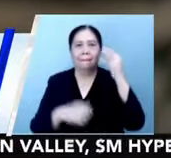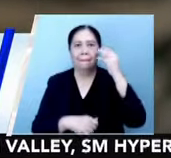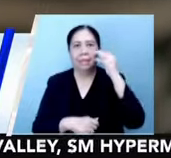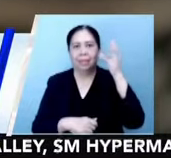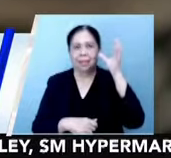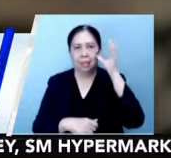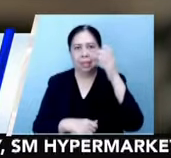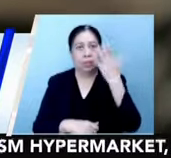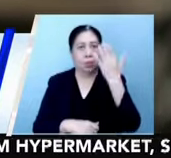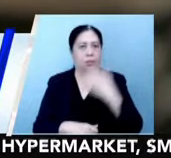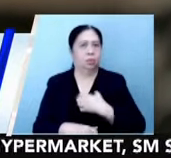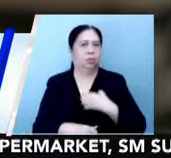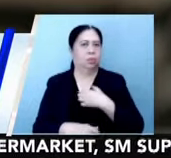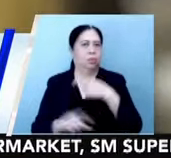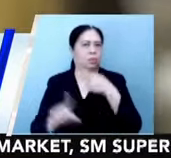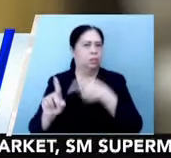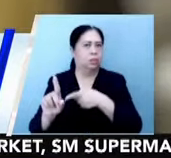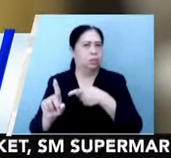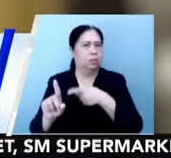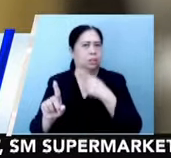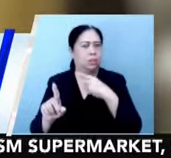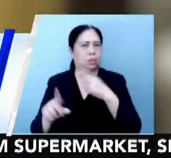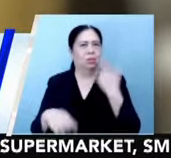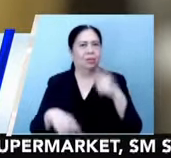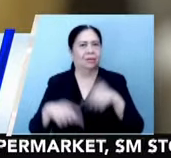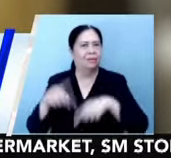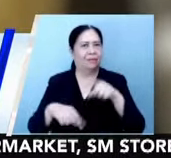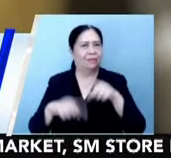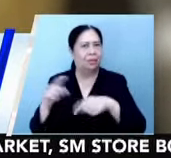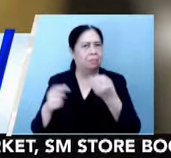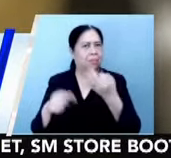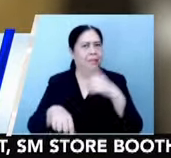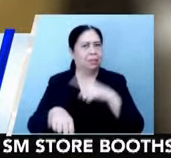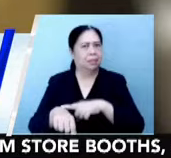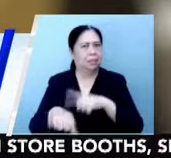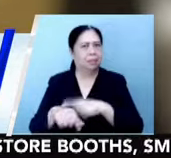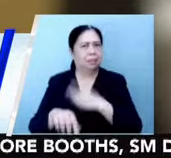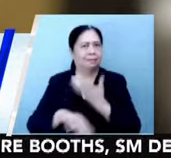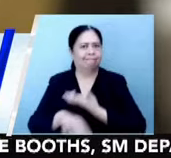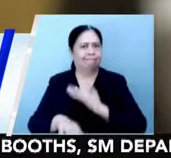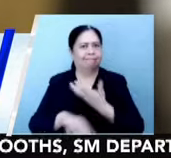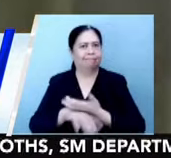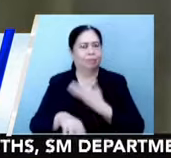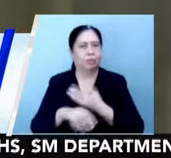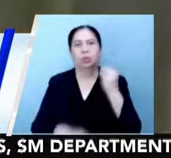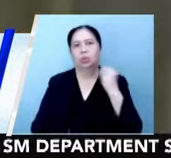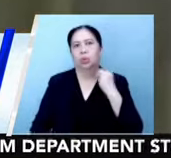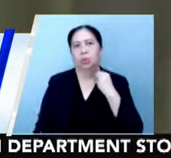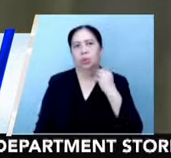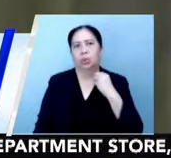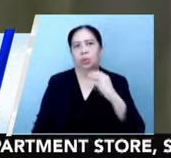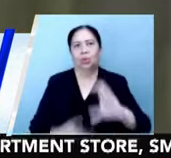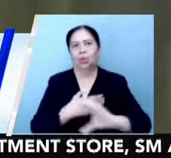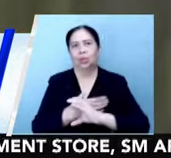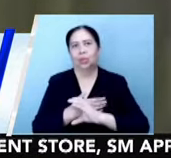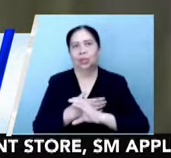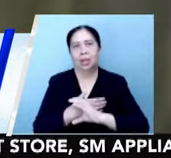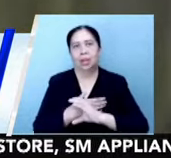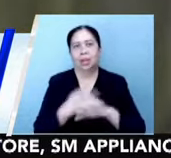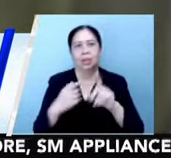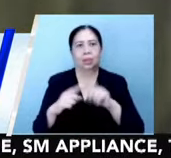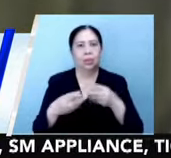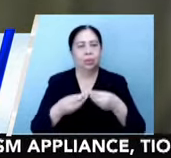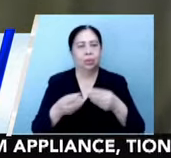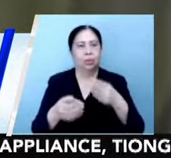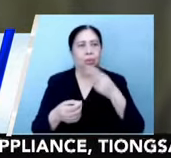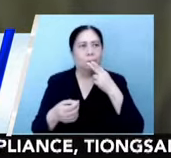ireklamo ang isa sa mga kumari niyang makailang beses daw siyang niloko sa isang bogus palang kontrata para suplayan ng mga sigarilyo at